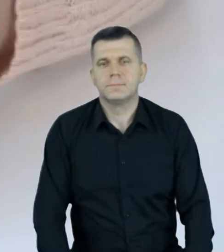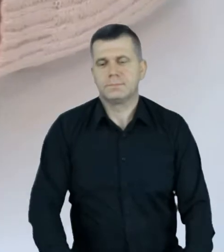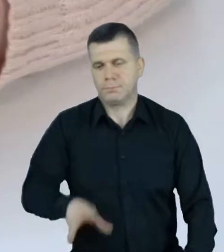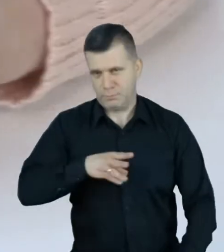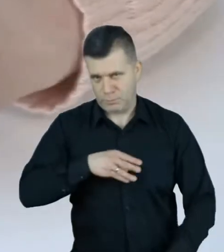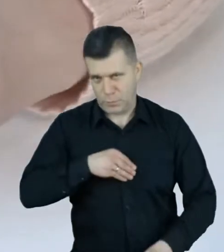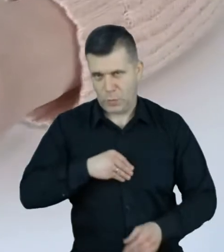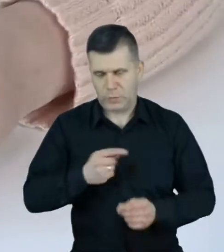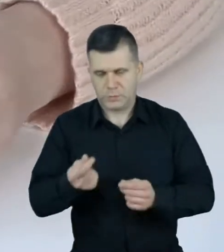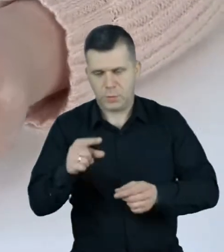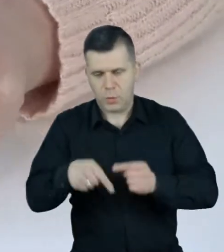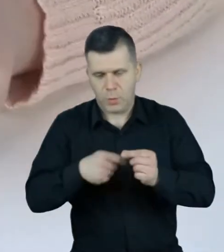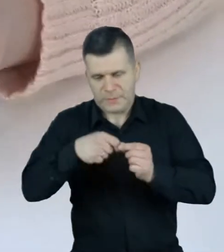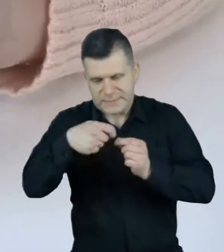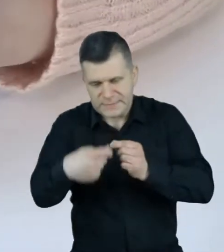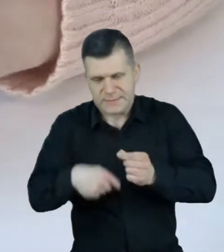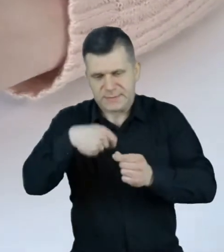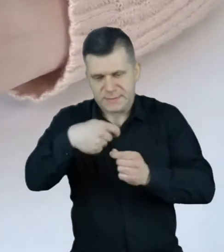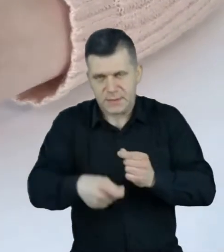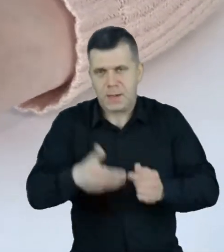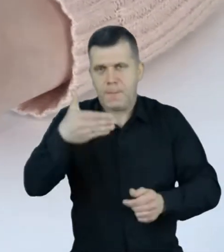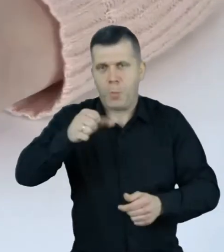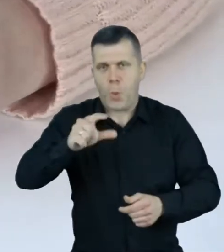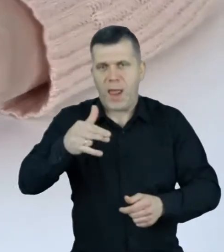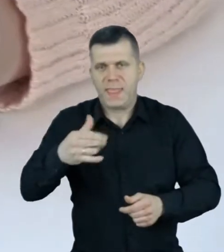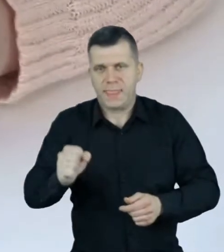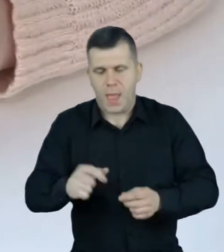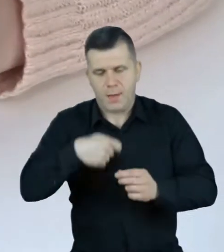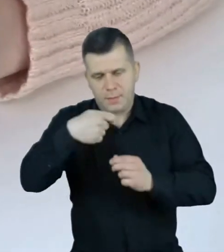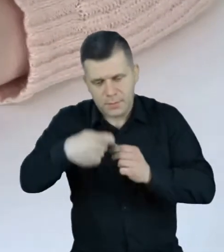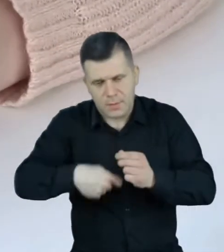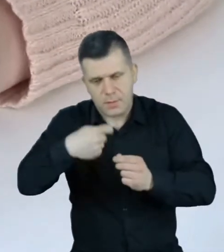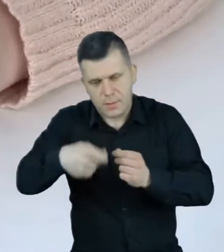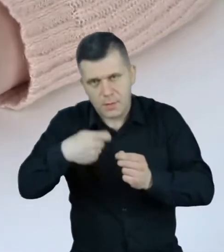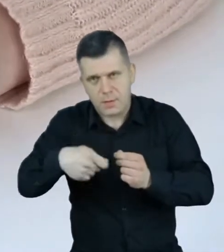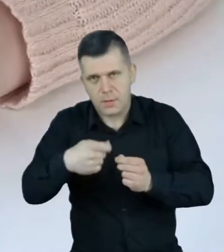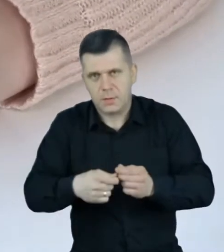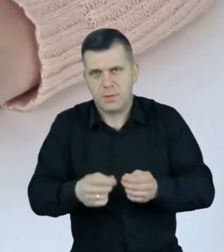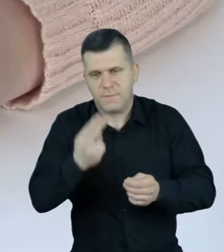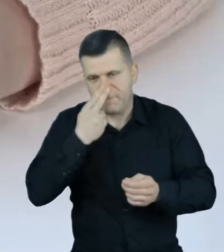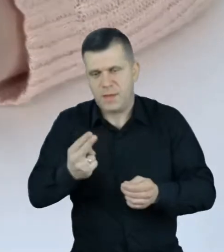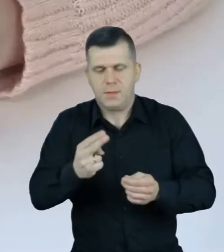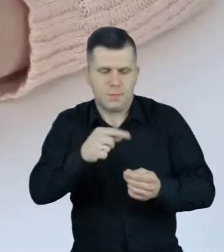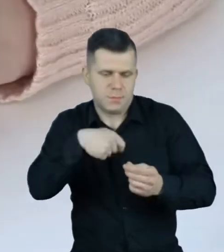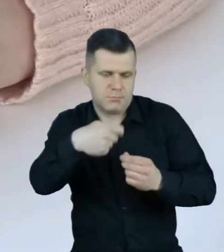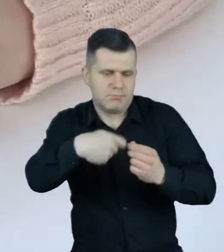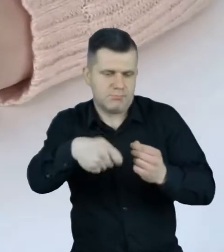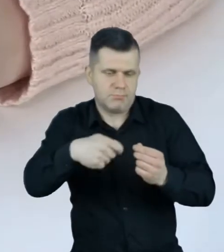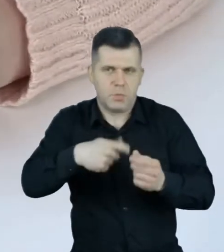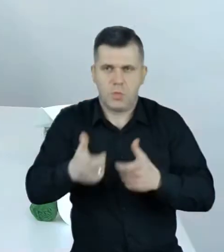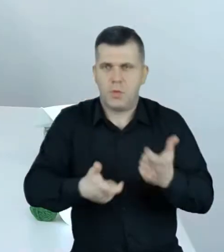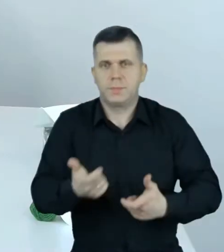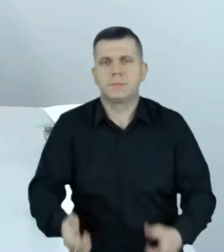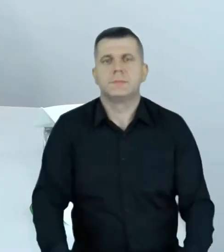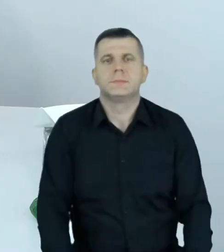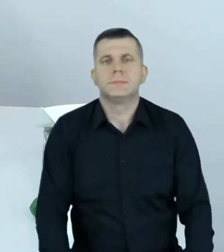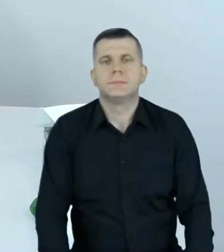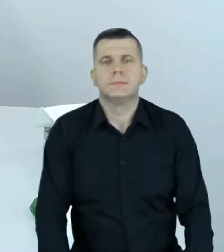możemy dociskać naszą mulinę tak aby ten kształt kulki cały czas widocznych